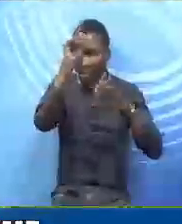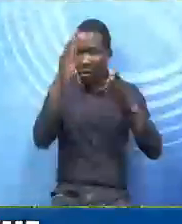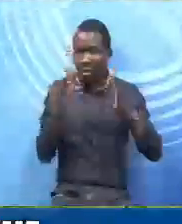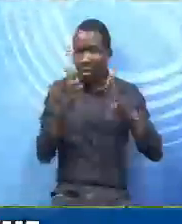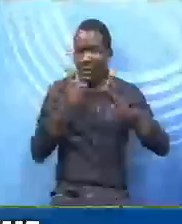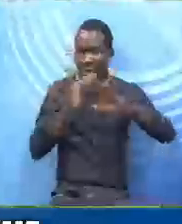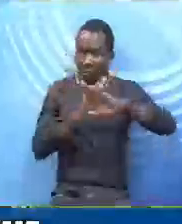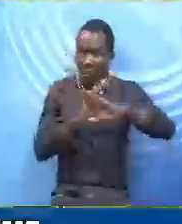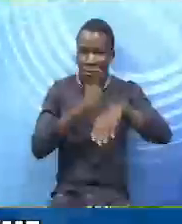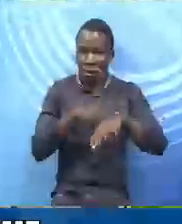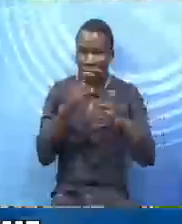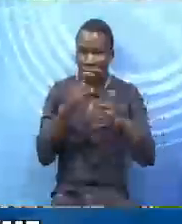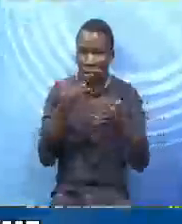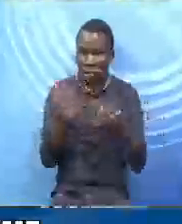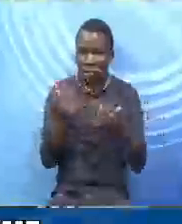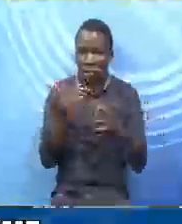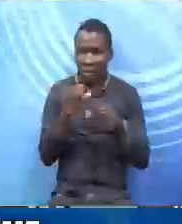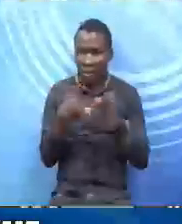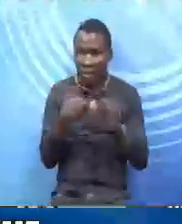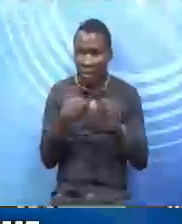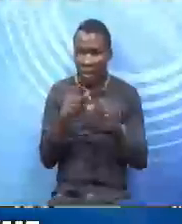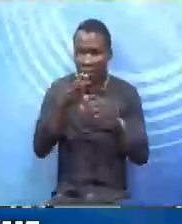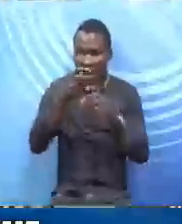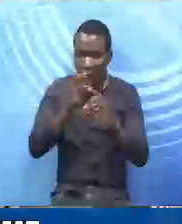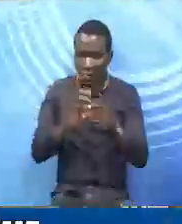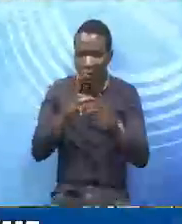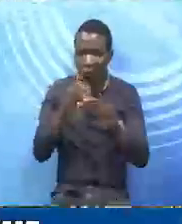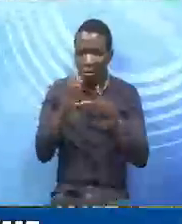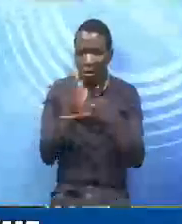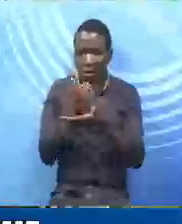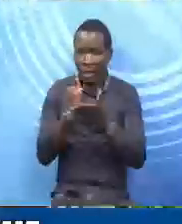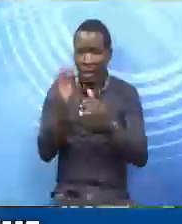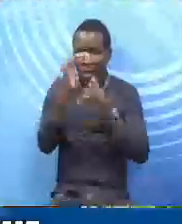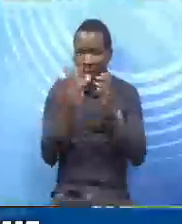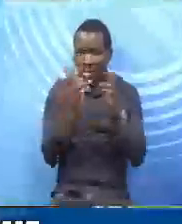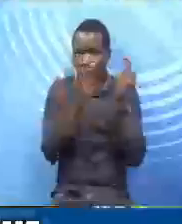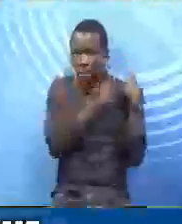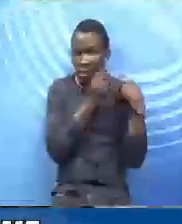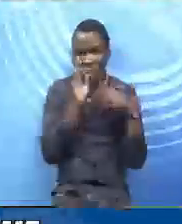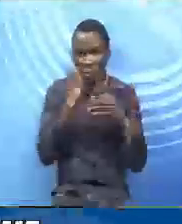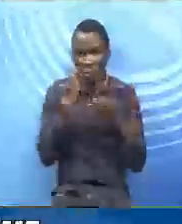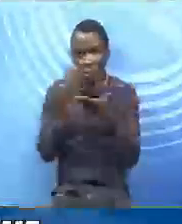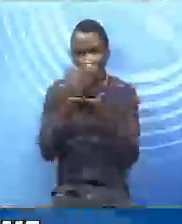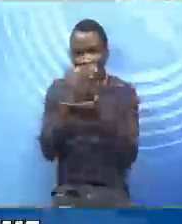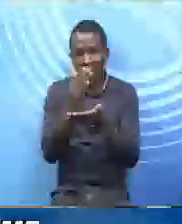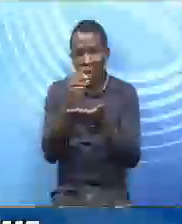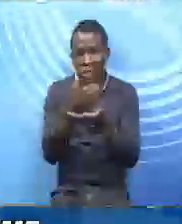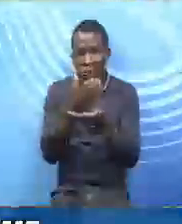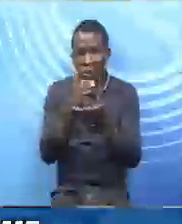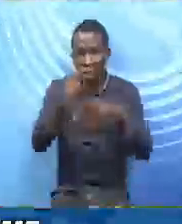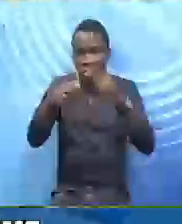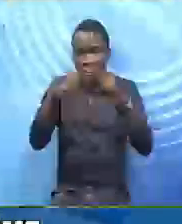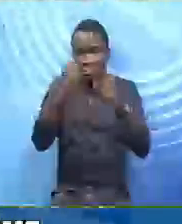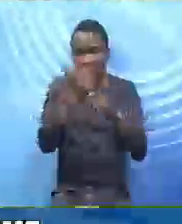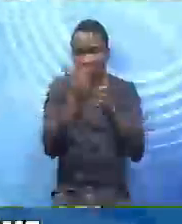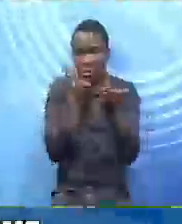minsi aho yavuze yuko ibijyanye no kuba yaravuye mu kabari inzego zibishinzwe ziribuze kureba koko niba aka kabari kari karimo gakora